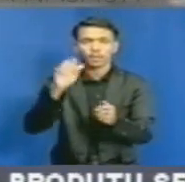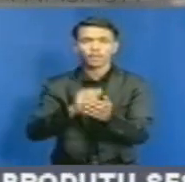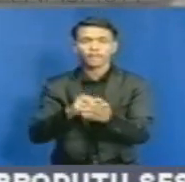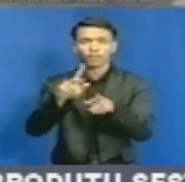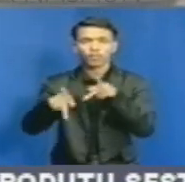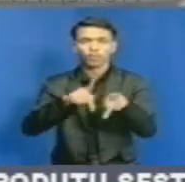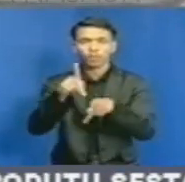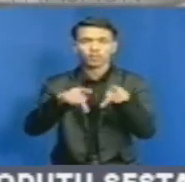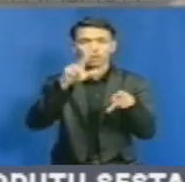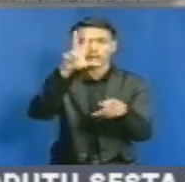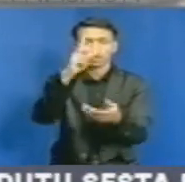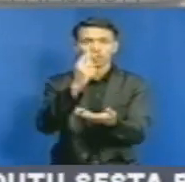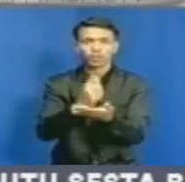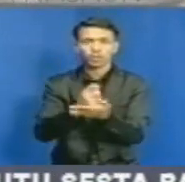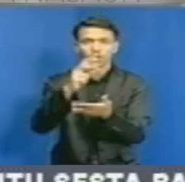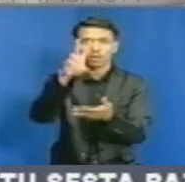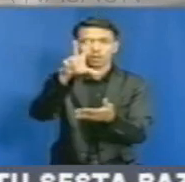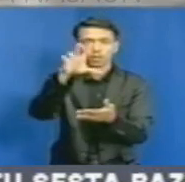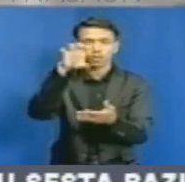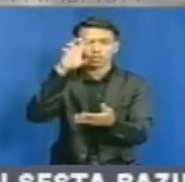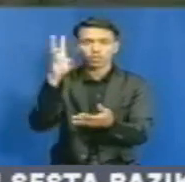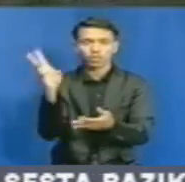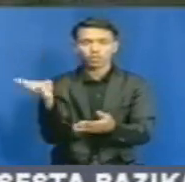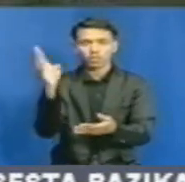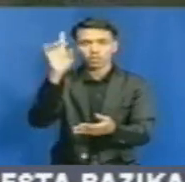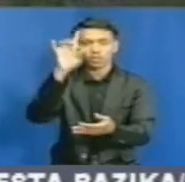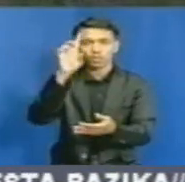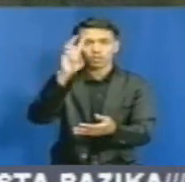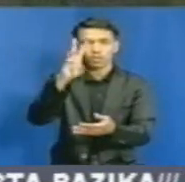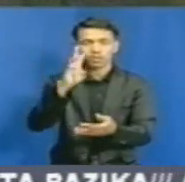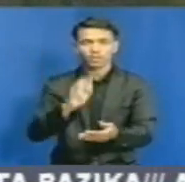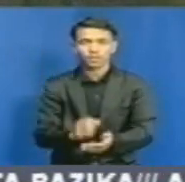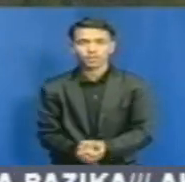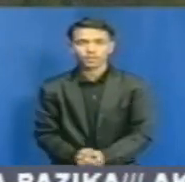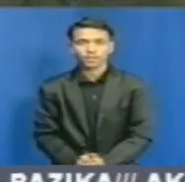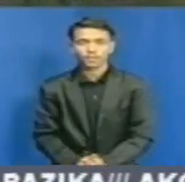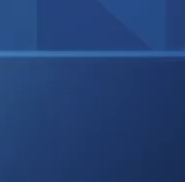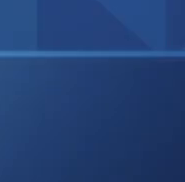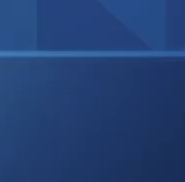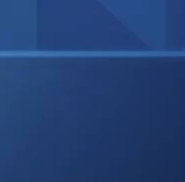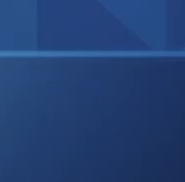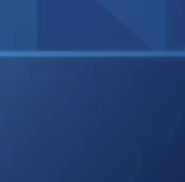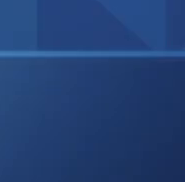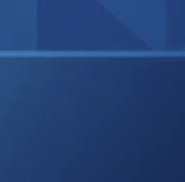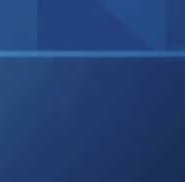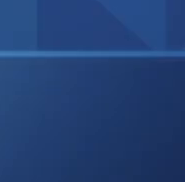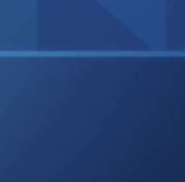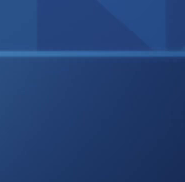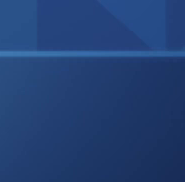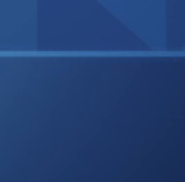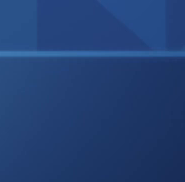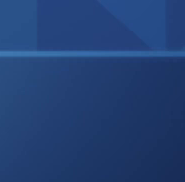tolu, atus tolu ron lur sinen. Husi Manatuto, Aurelia Madeira ba RTTLI.